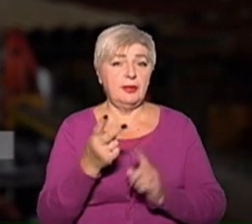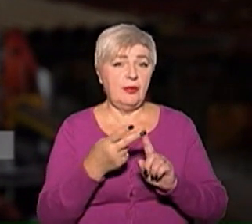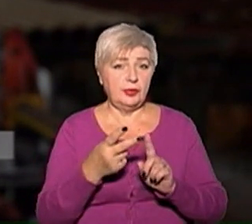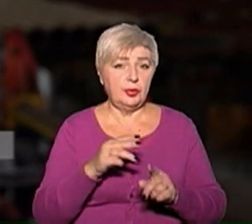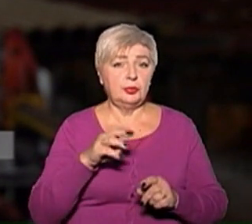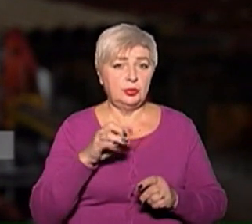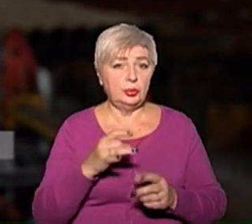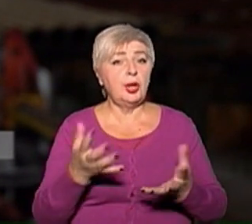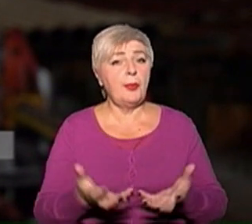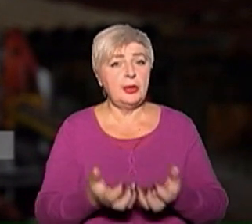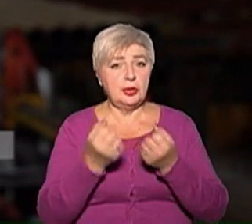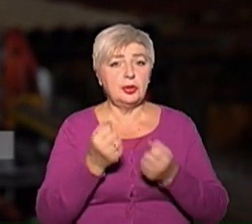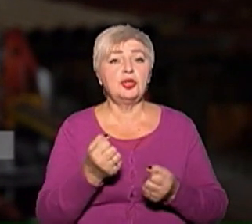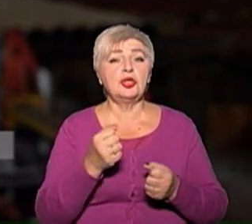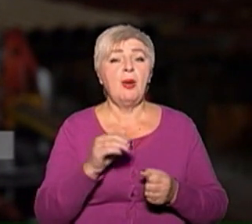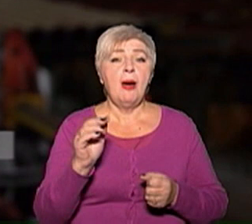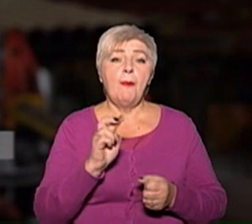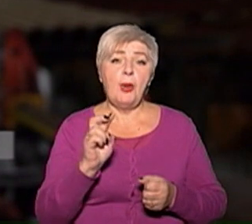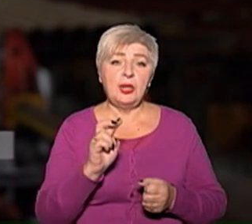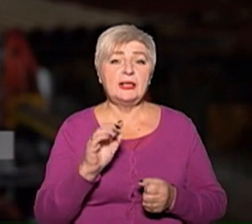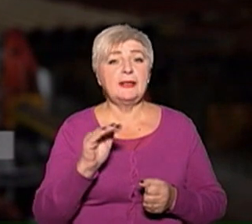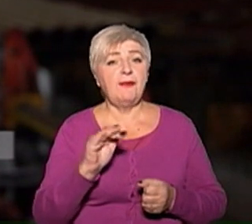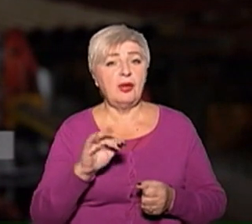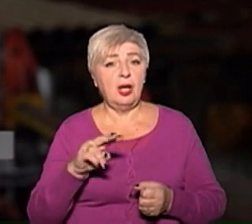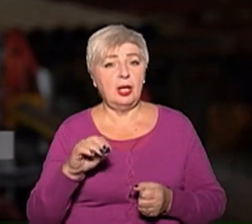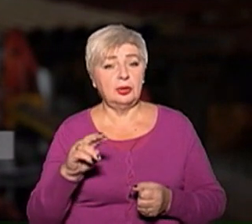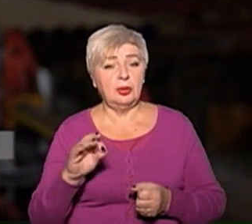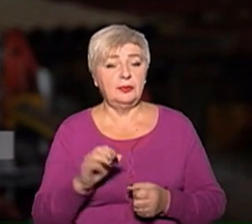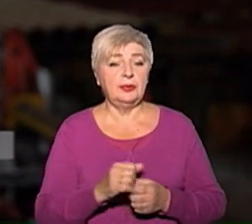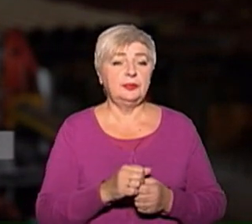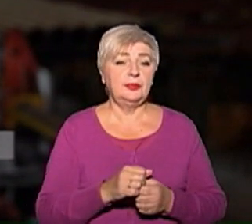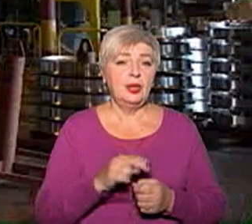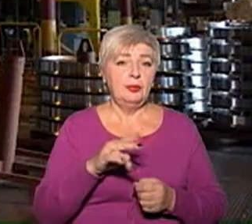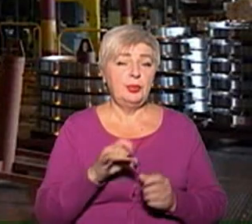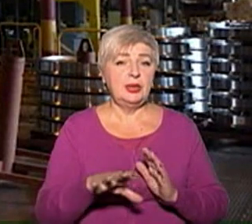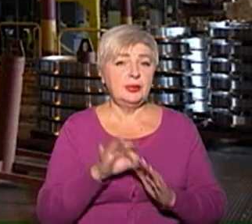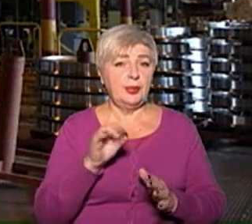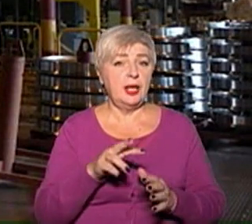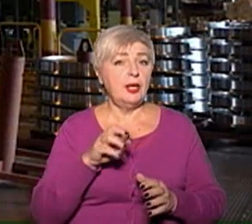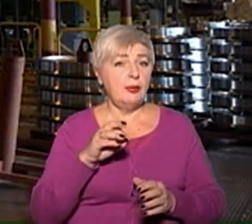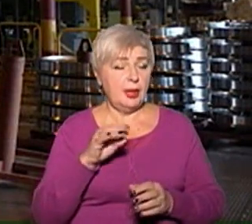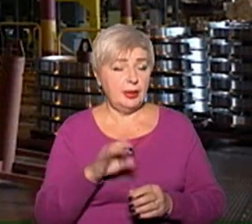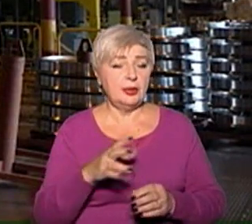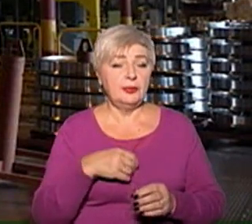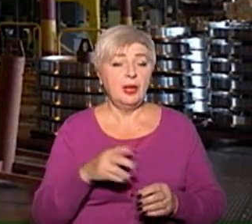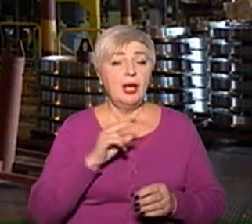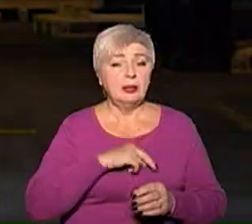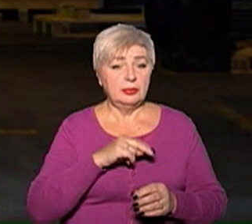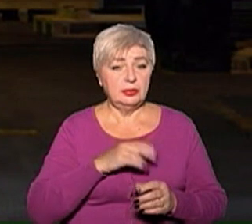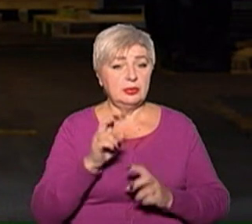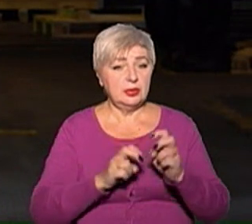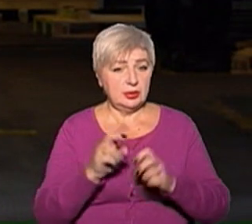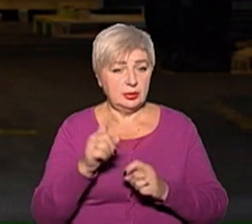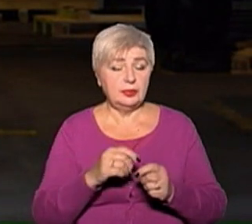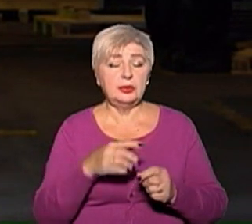же, поддержим кандидатуру Бориса Филатова при избрании мэром. Співробітники «Інтерпайп НТЗ» кажуть,